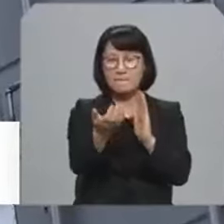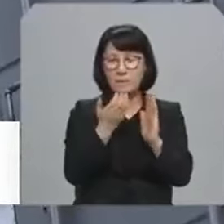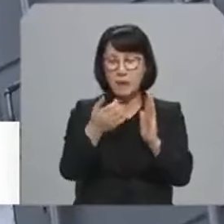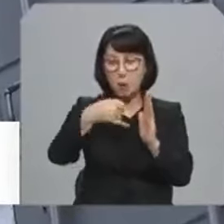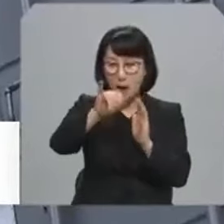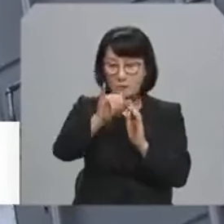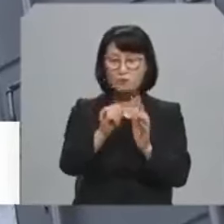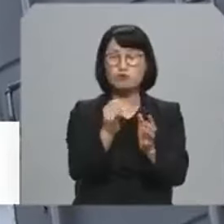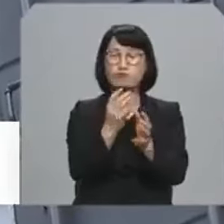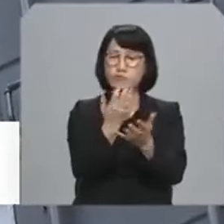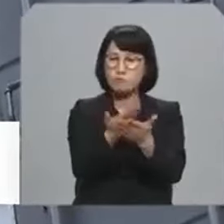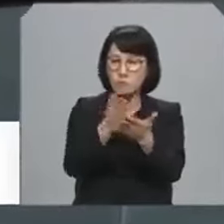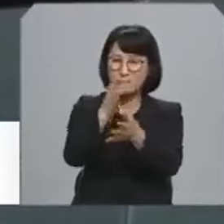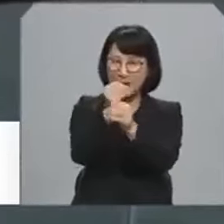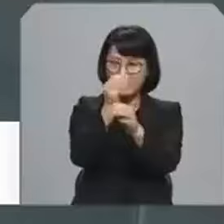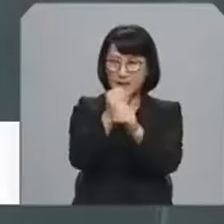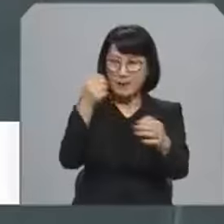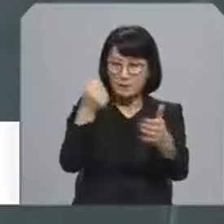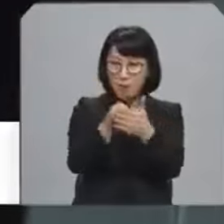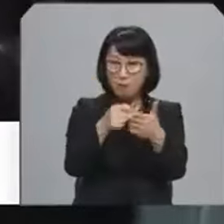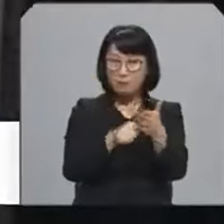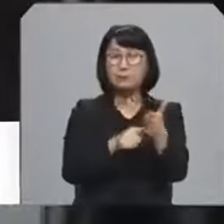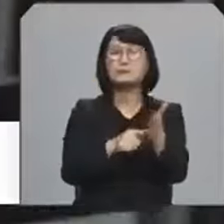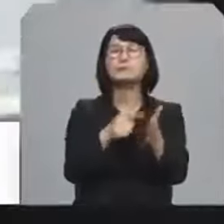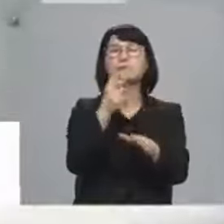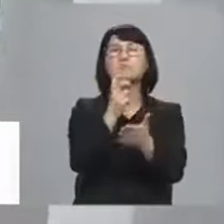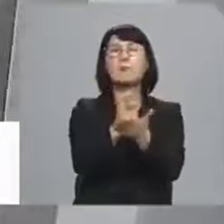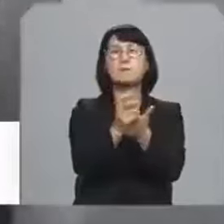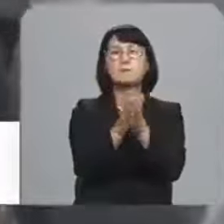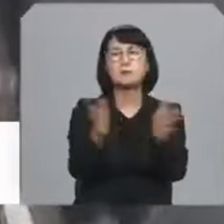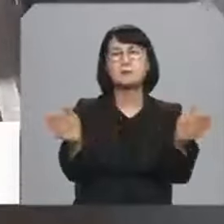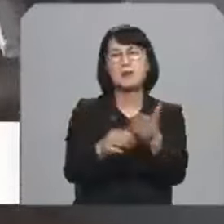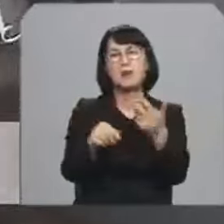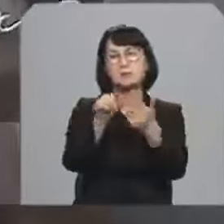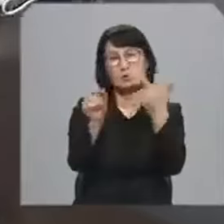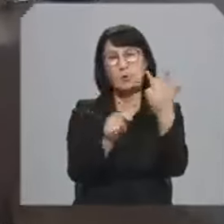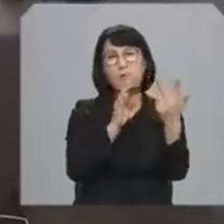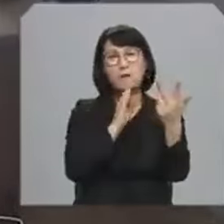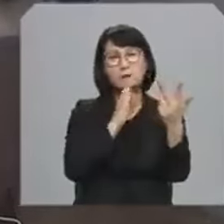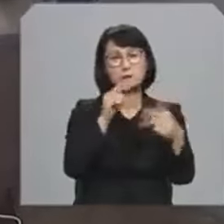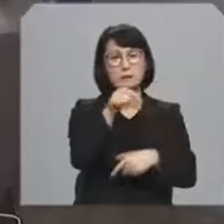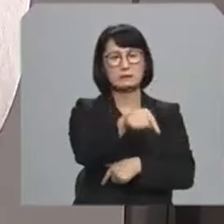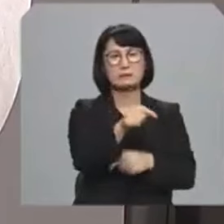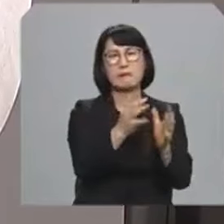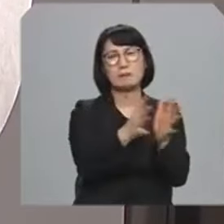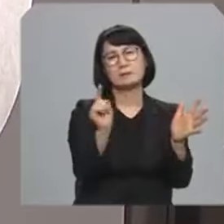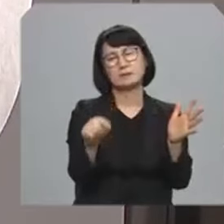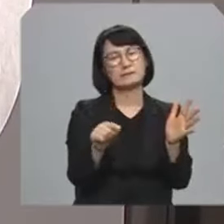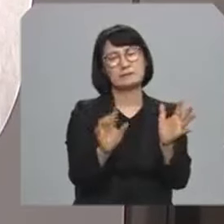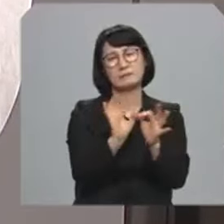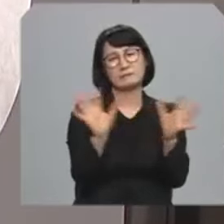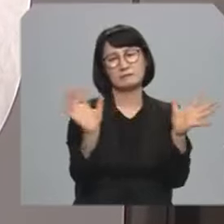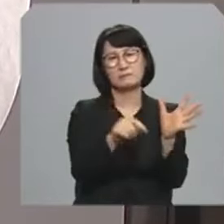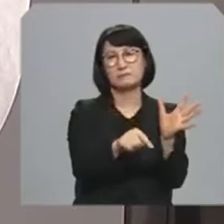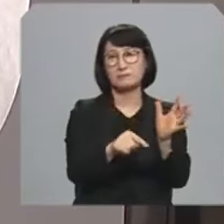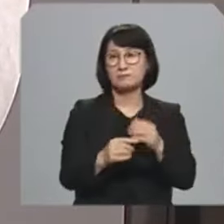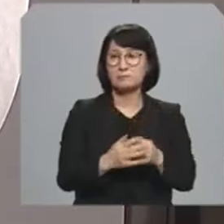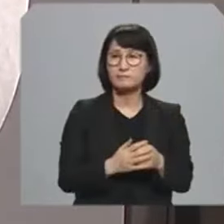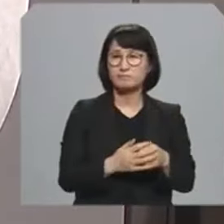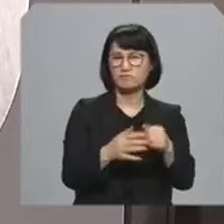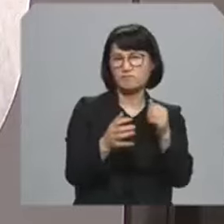시행령 개정안이 다음 달 시행되지만 이 아파트는 적용되지 않습니다. 입주자들은 소송을 검토하고